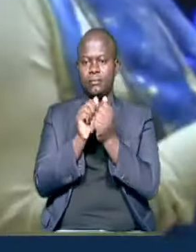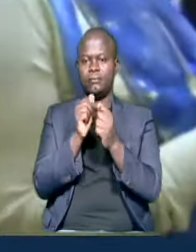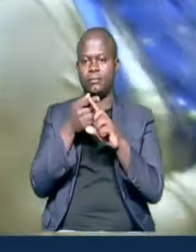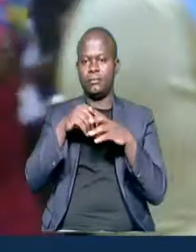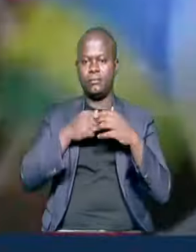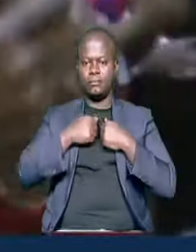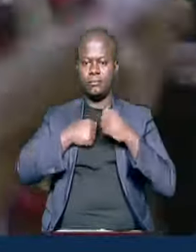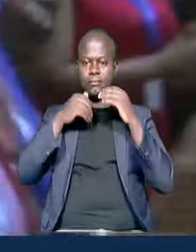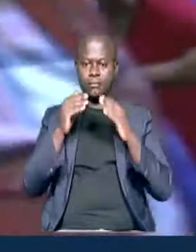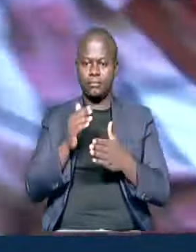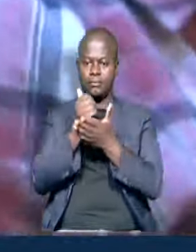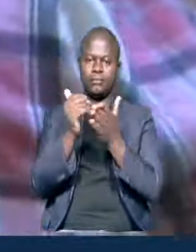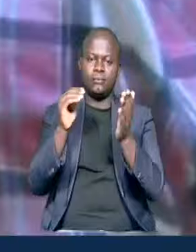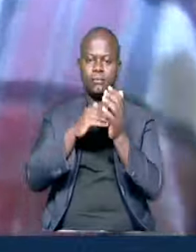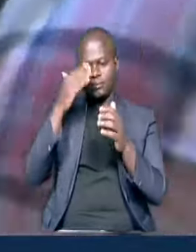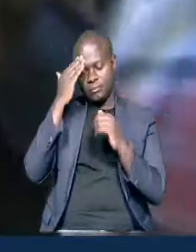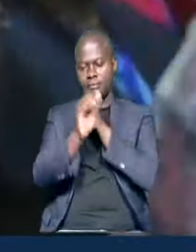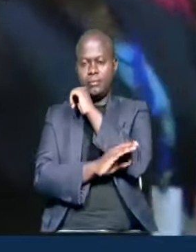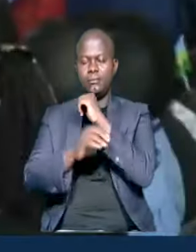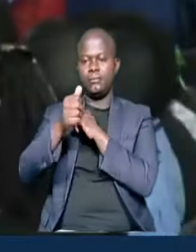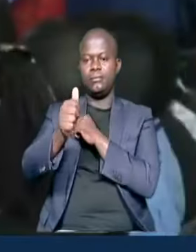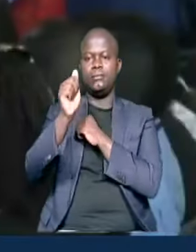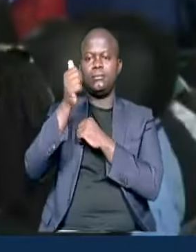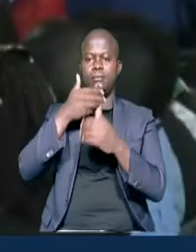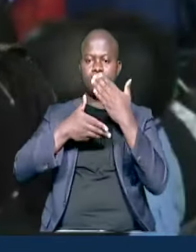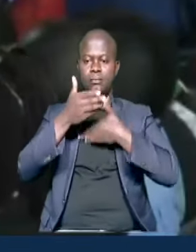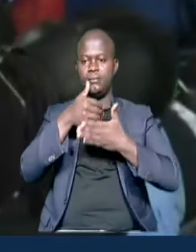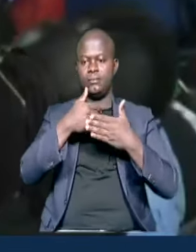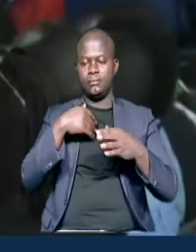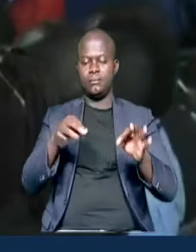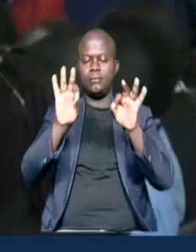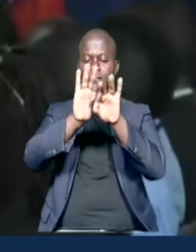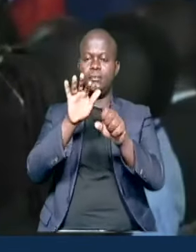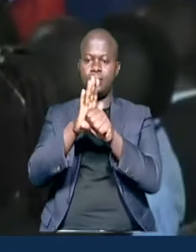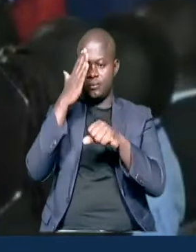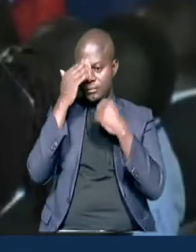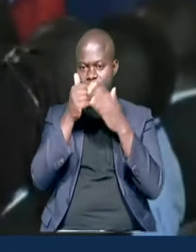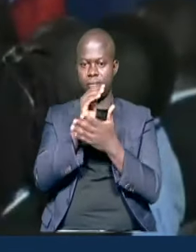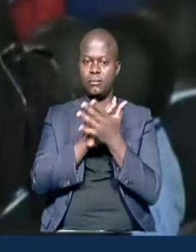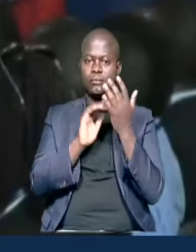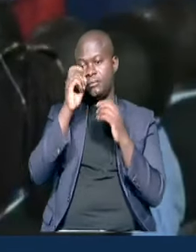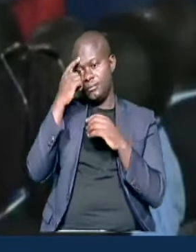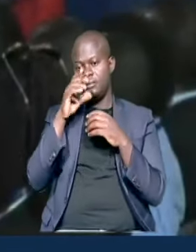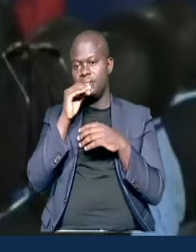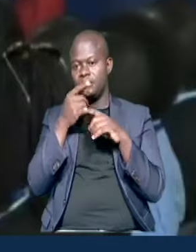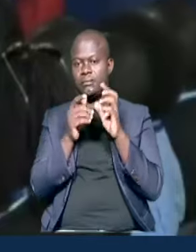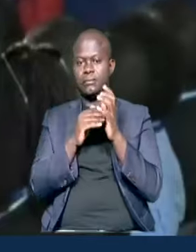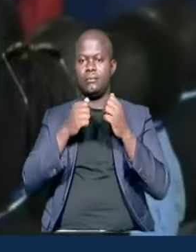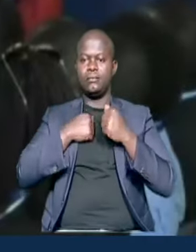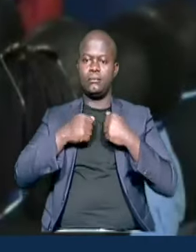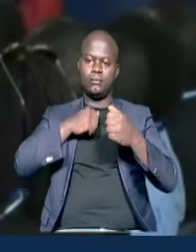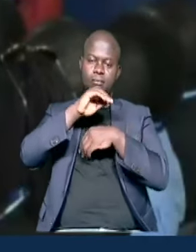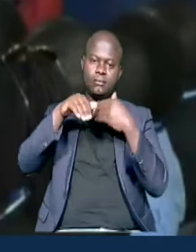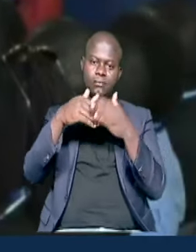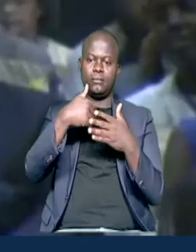Rwanda bibafasha kongera kumenya igihugu cyabo. Ni ibiganiro bigira akamaro kanini kuko hari ibyo leta ibivuga ariko n'abaturage